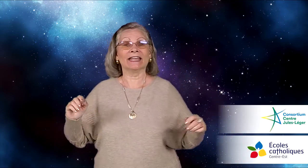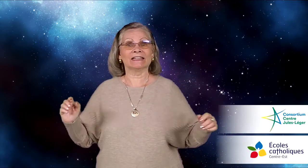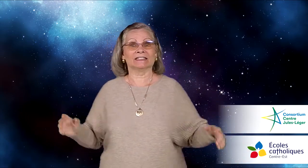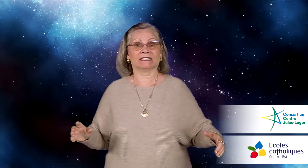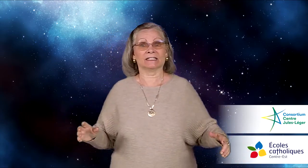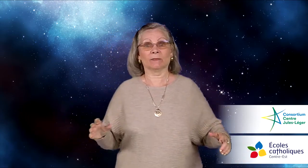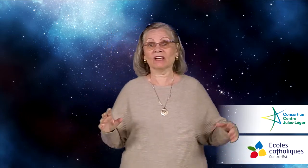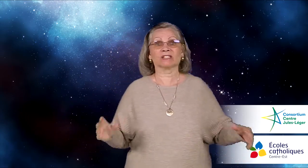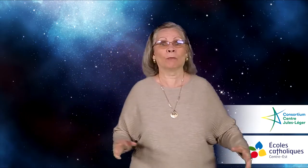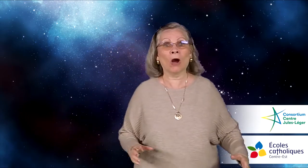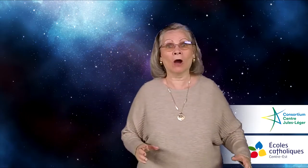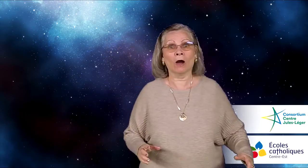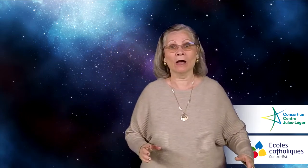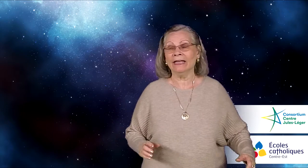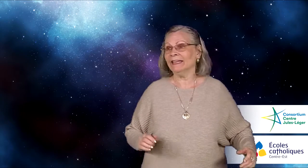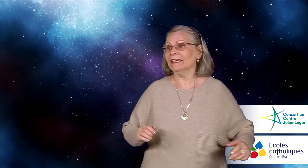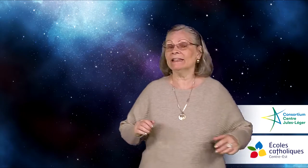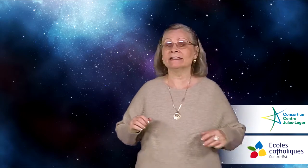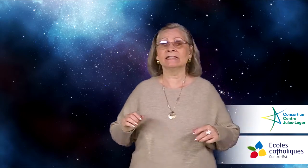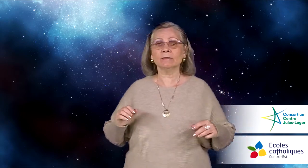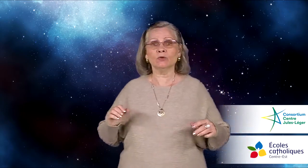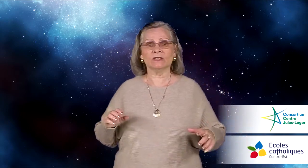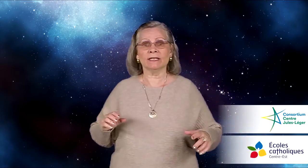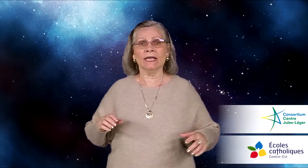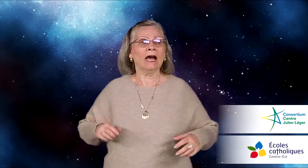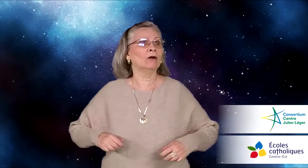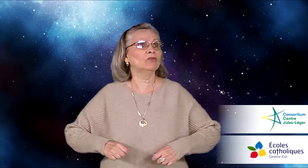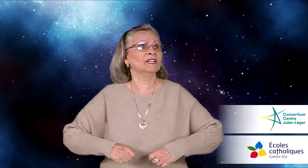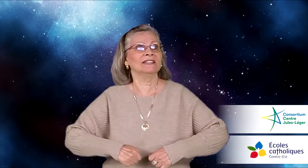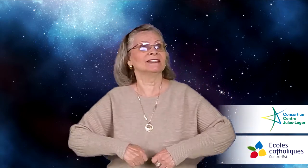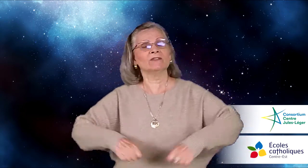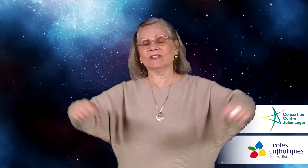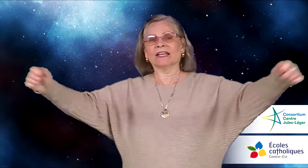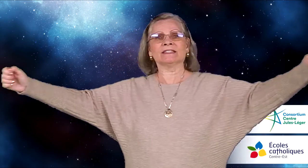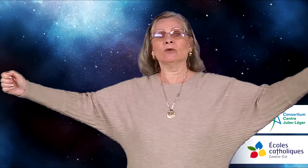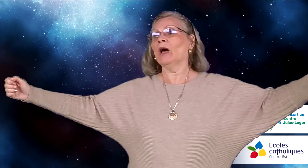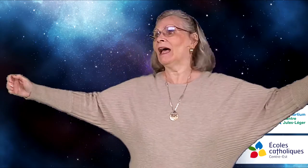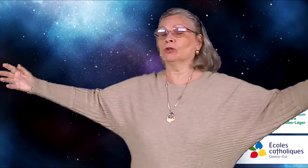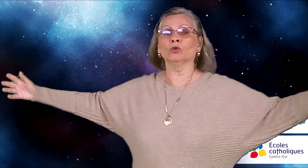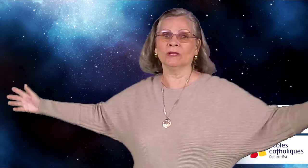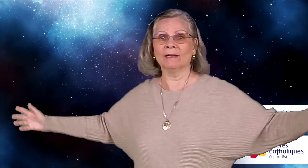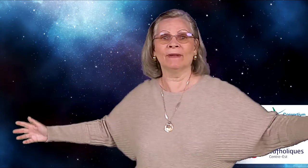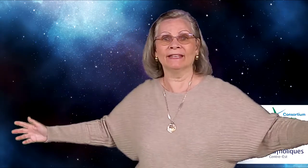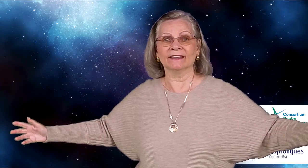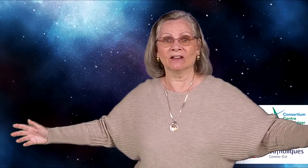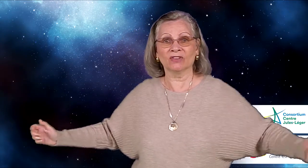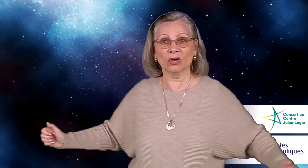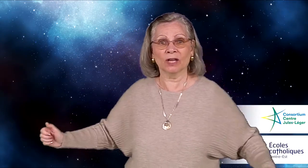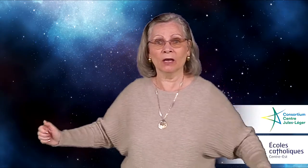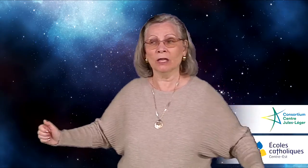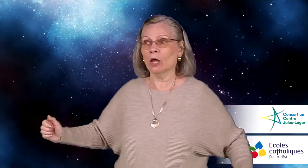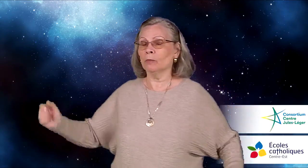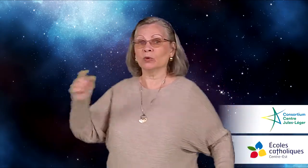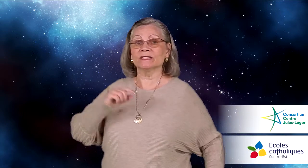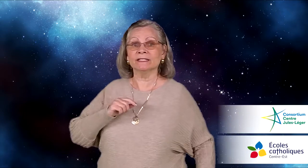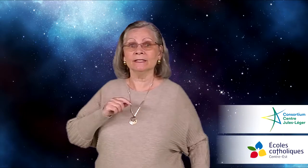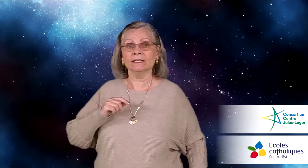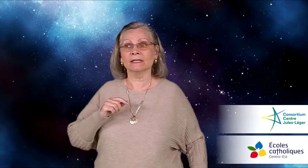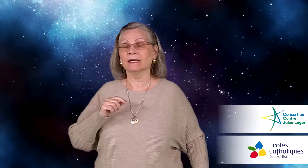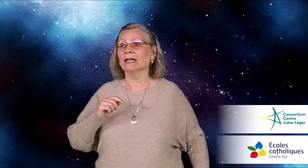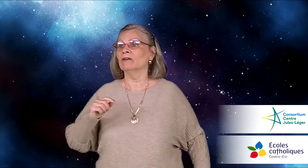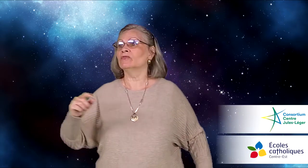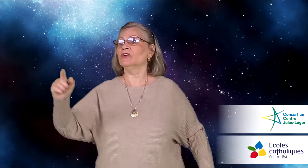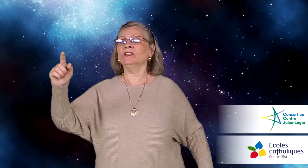en athlétisme, sport. Et, elle s'amusait à envoyer des invitations à toutes les planètes environnantes pour